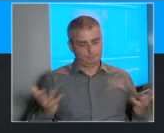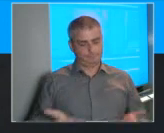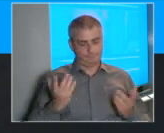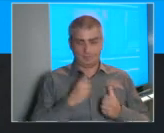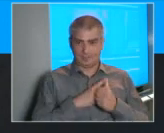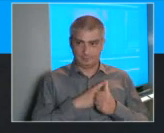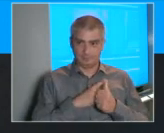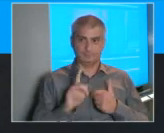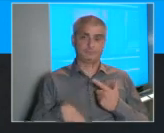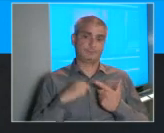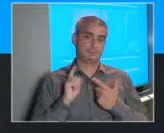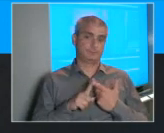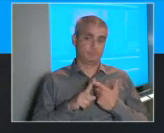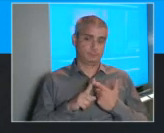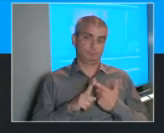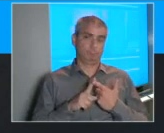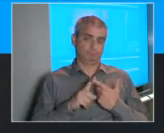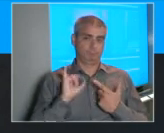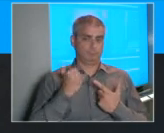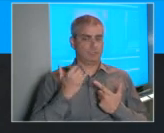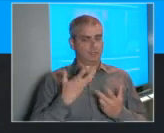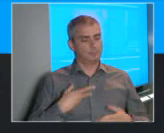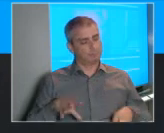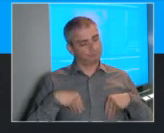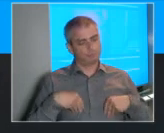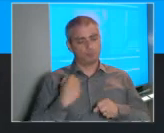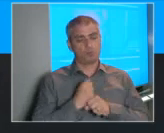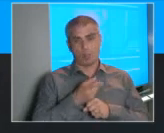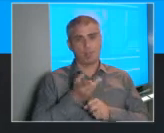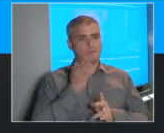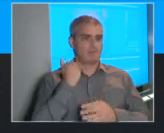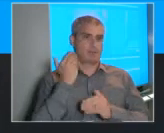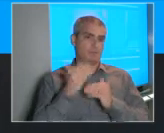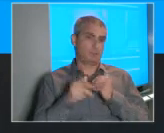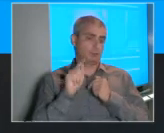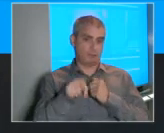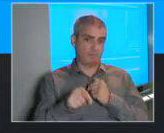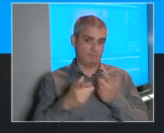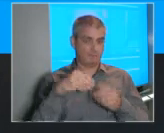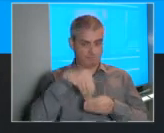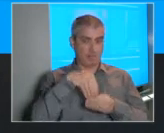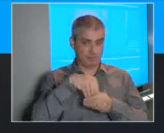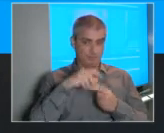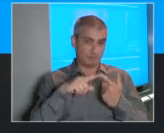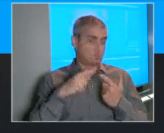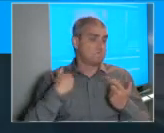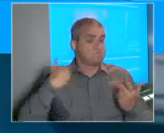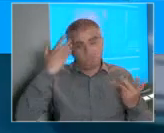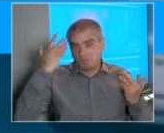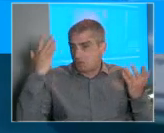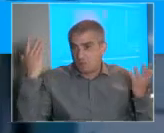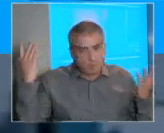וממריצים אותם, כן להתמסר לפעולה הזאת וללכת בסופו של דבר להצביע. אז אני לא